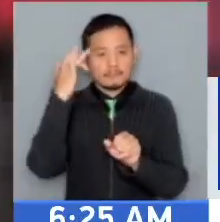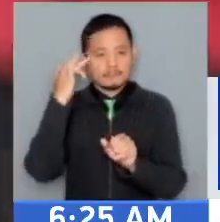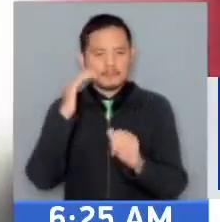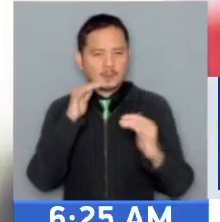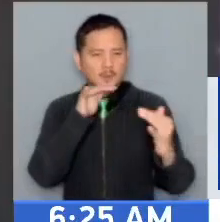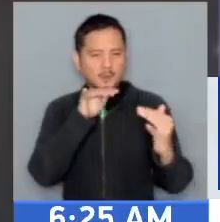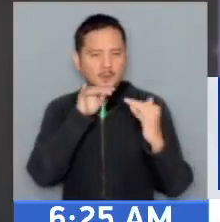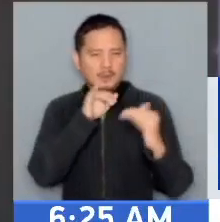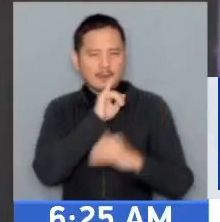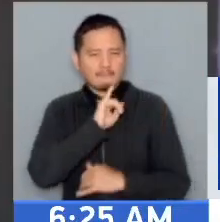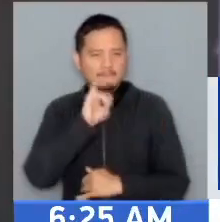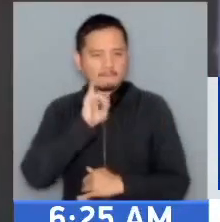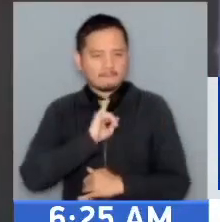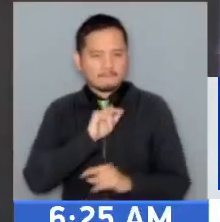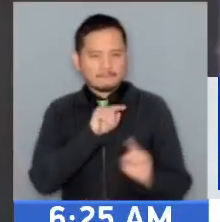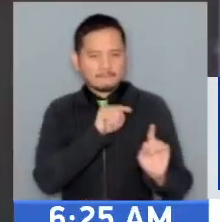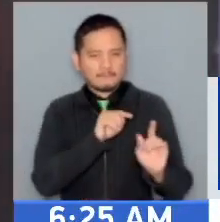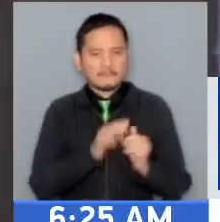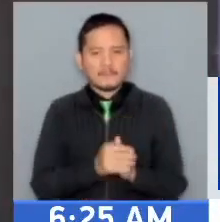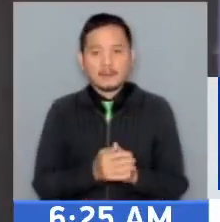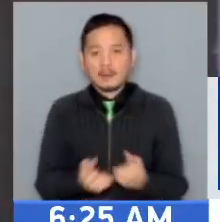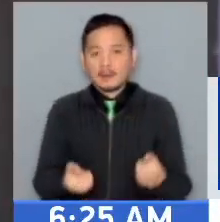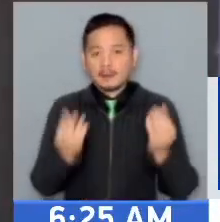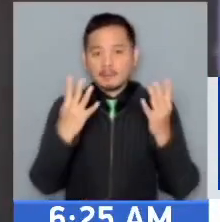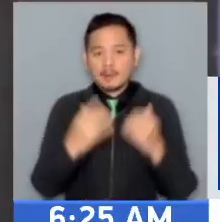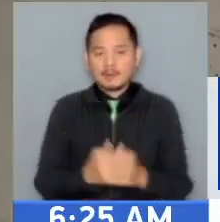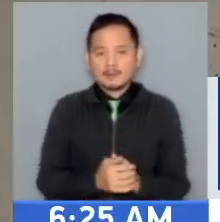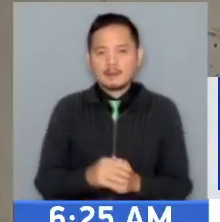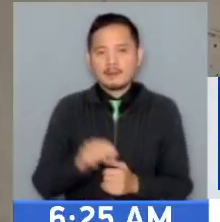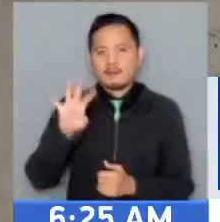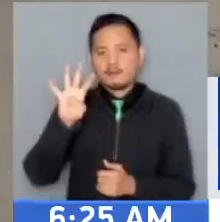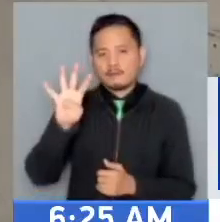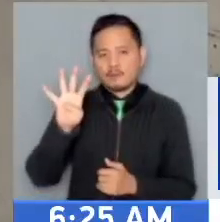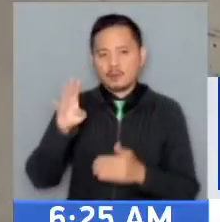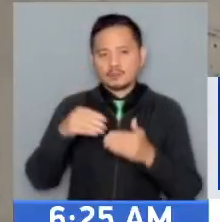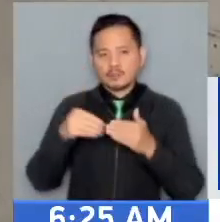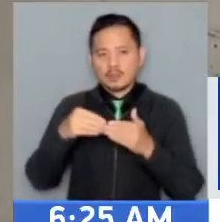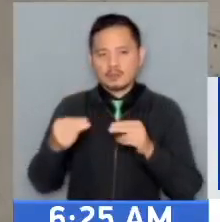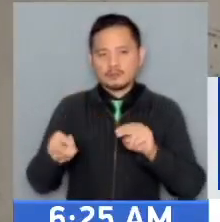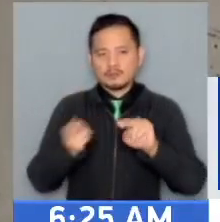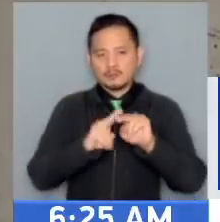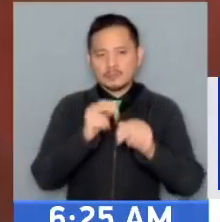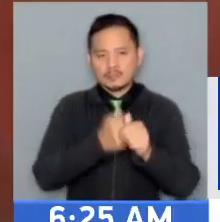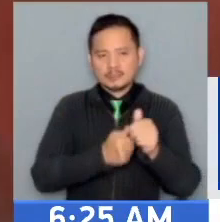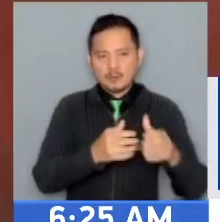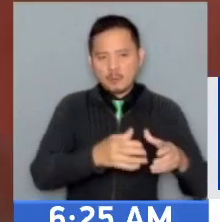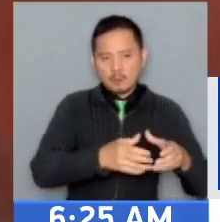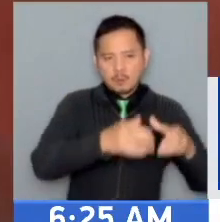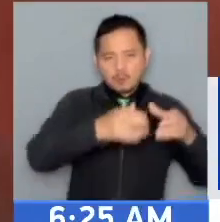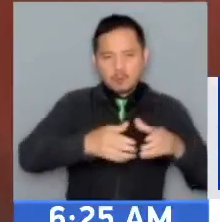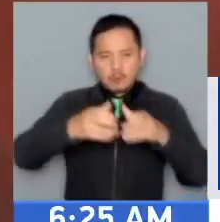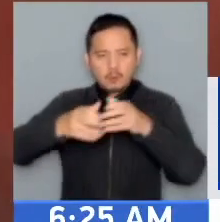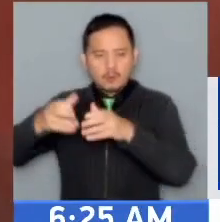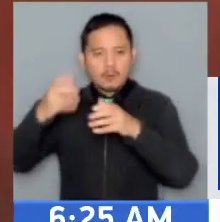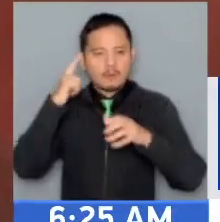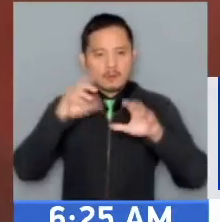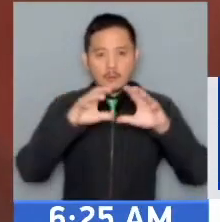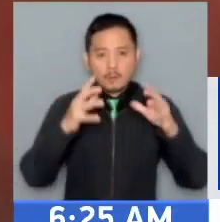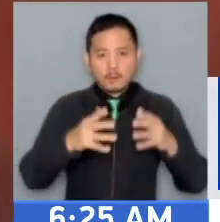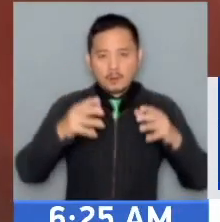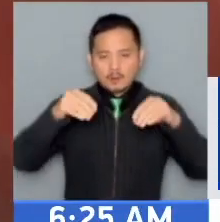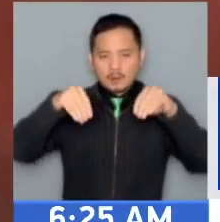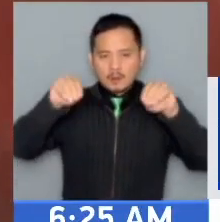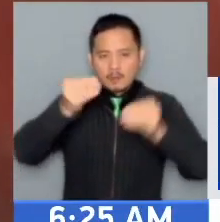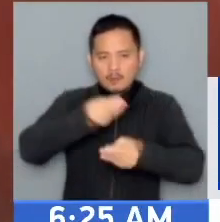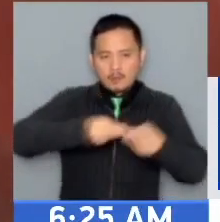Bureau, tumaas ng hanggang $4 kada barrel ang presyo ng petrolyo sa world market matapos magpalitan ng airstrikes ang Israel at